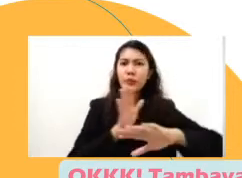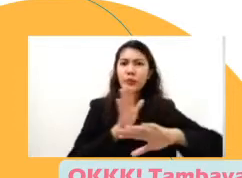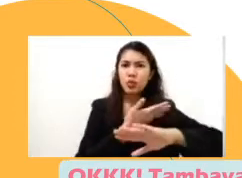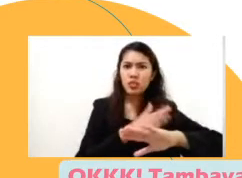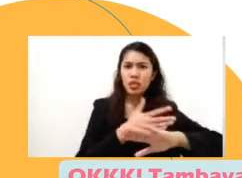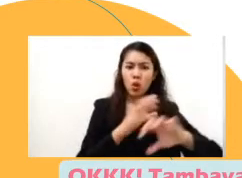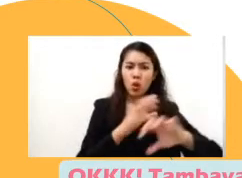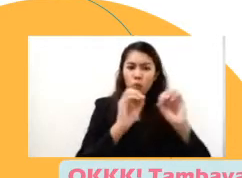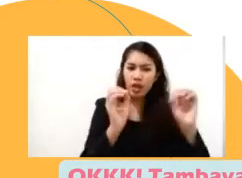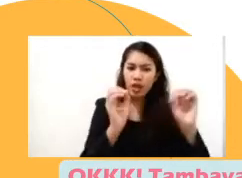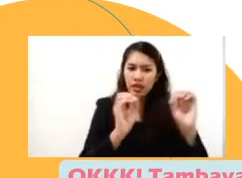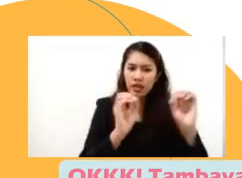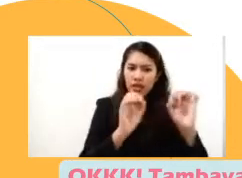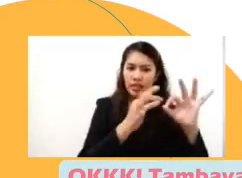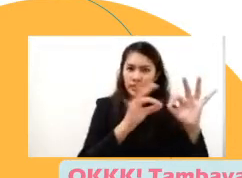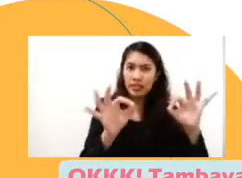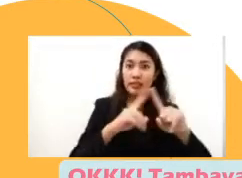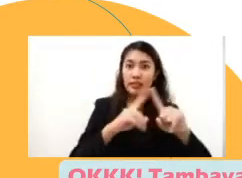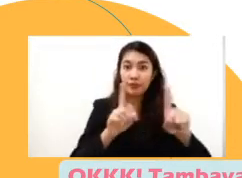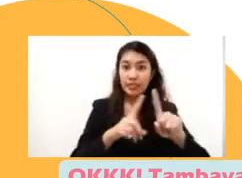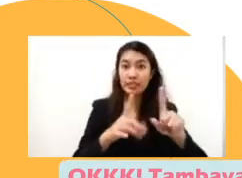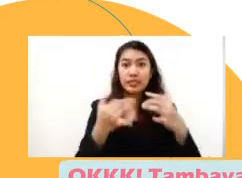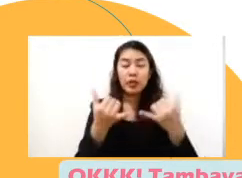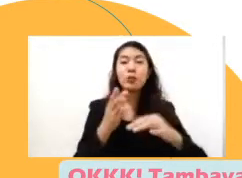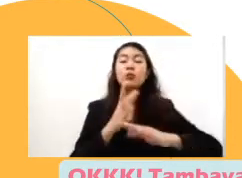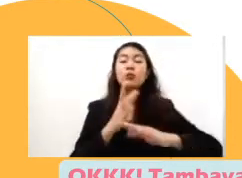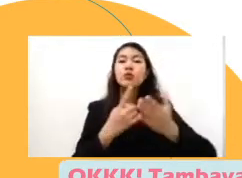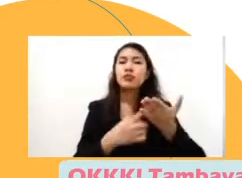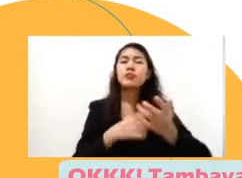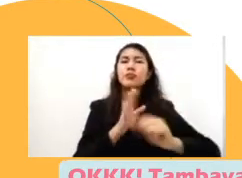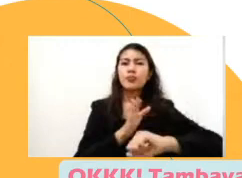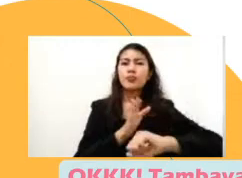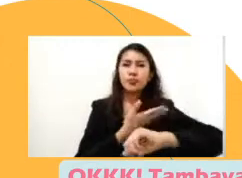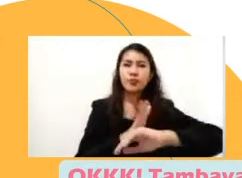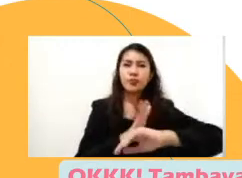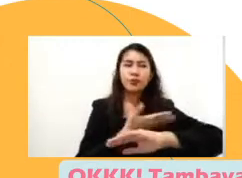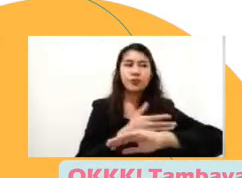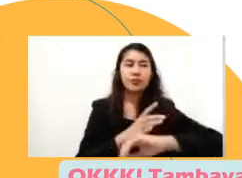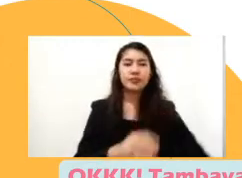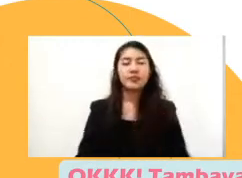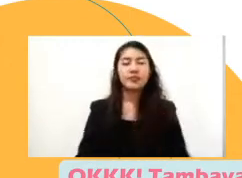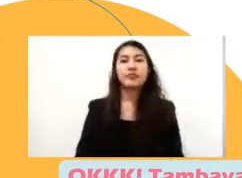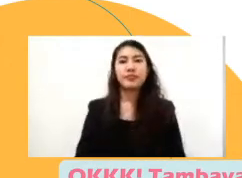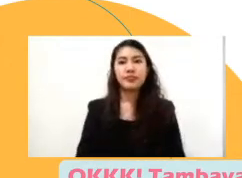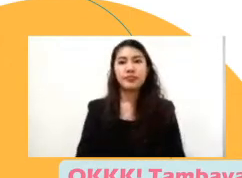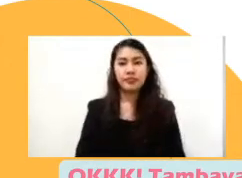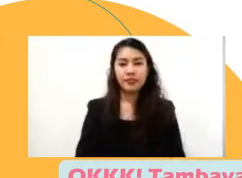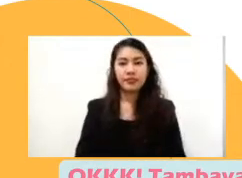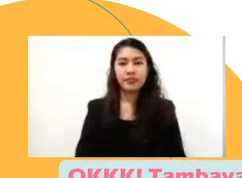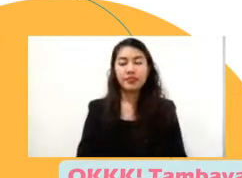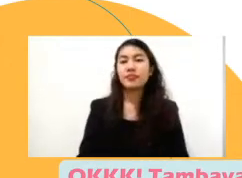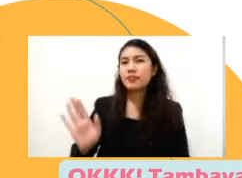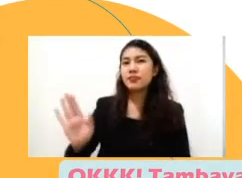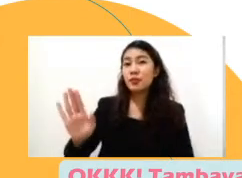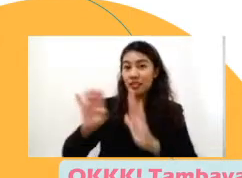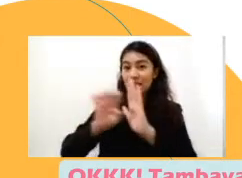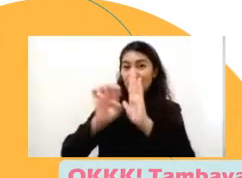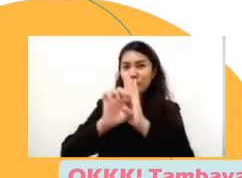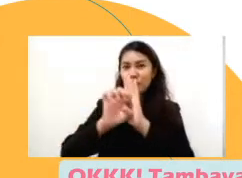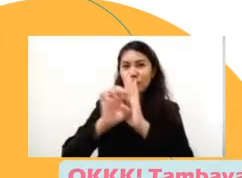Okay. So ngayon, punta tayo sa music, no? Manggagaling tayo dun sa example mong